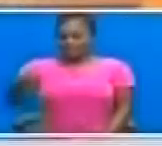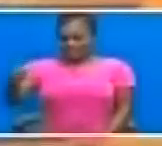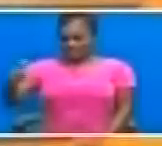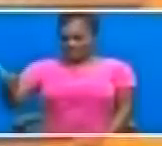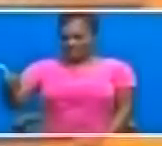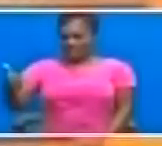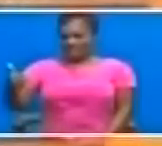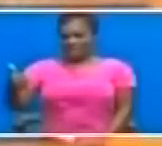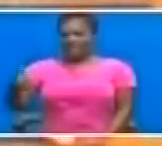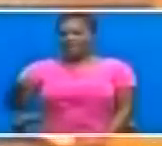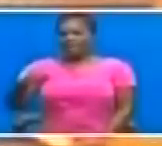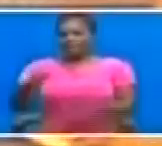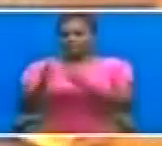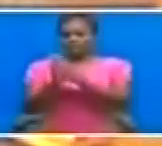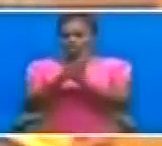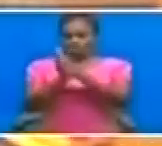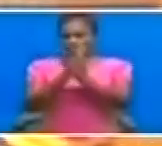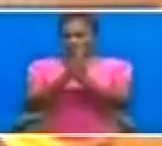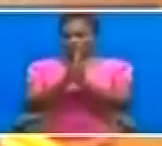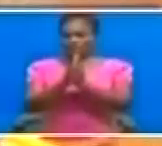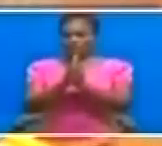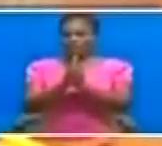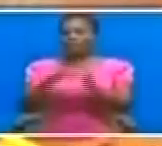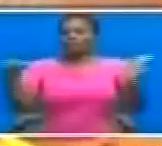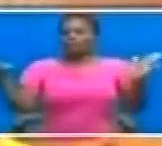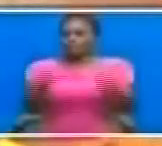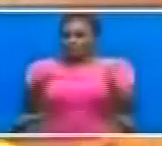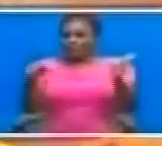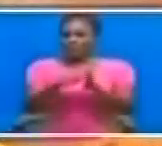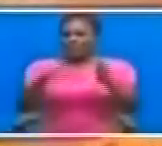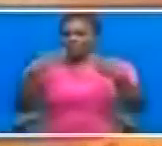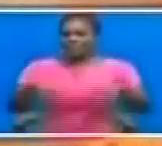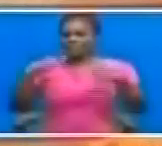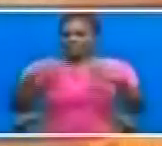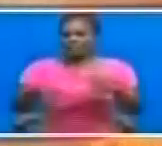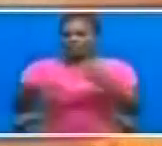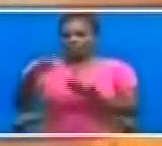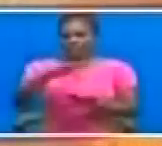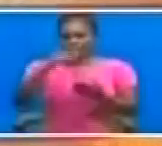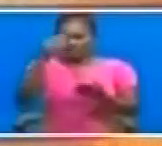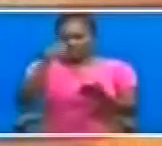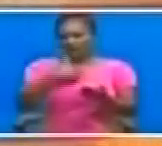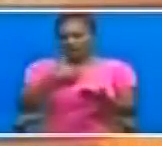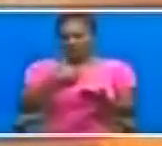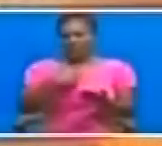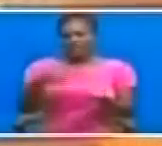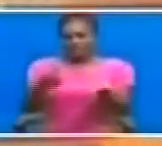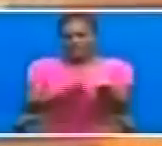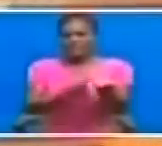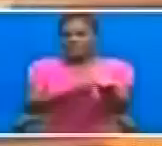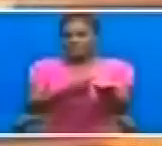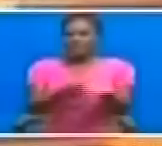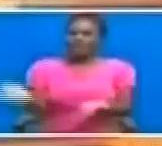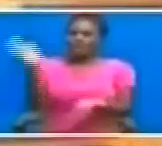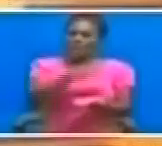Kwingineko basi, katika taarifa ya mashambulizi, masaibu yanayowakumba raia wenye ulemavu wa ngozi